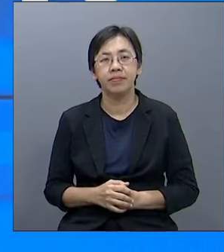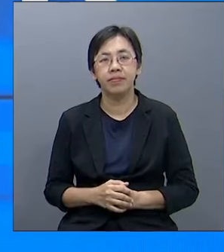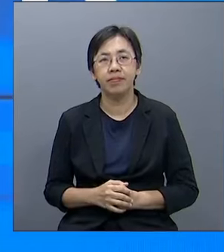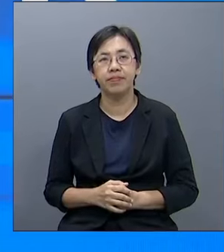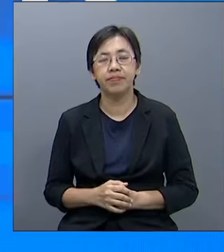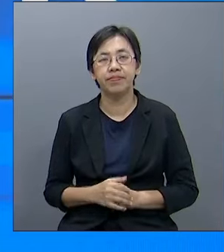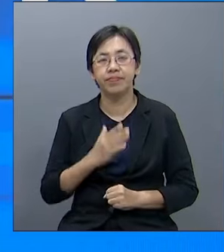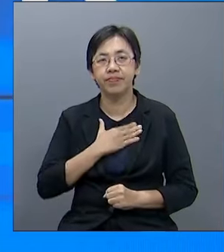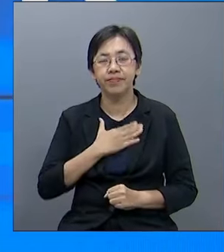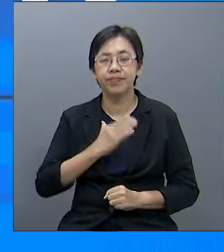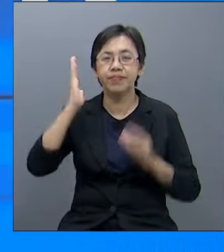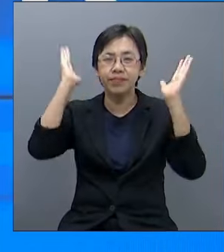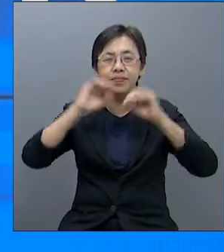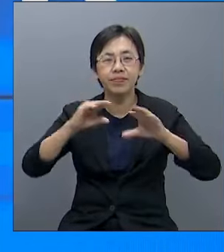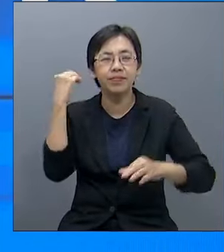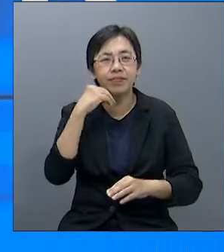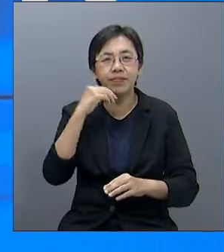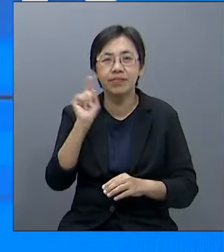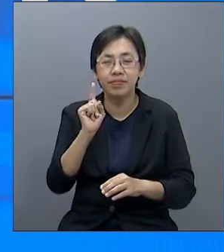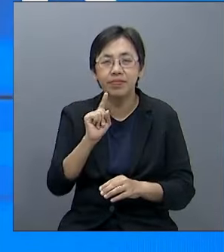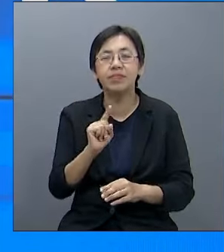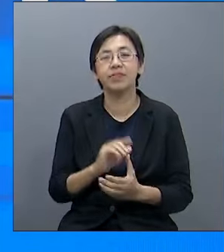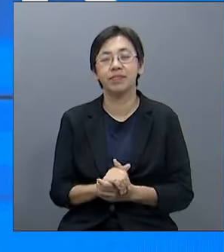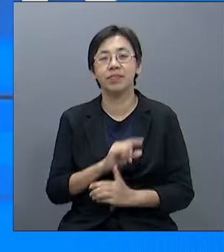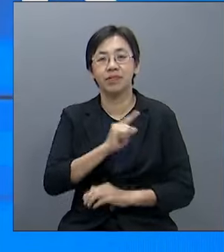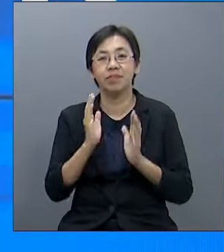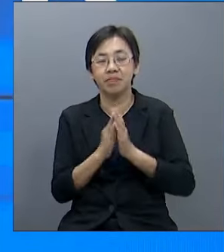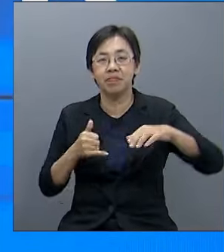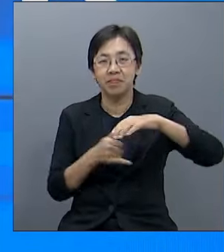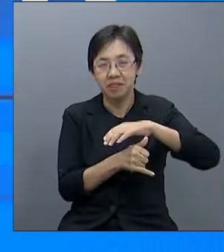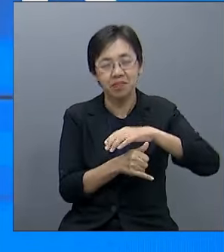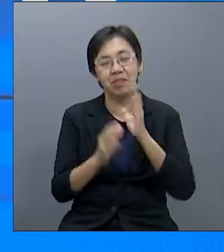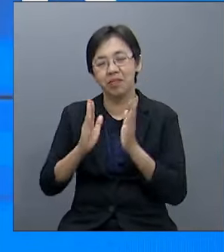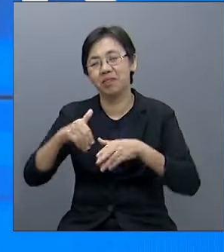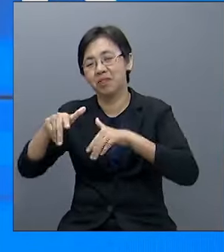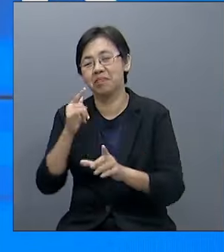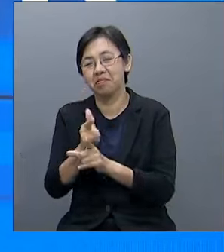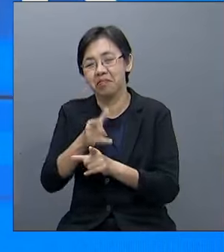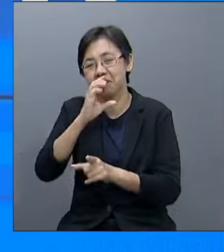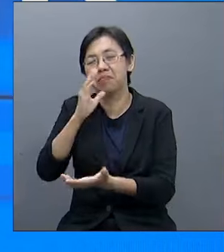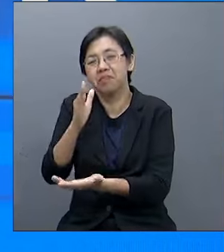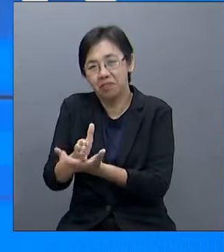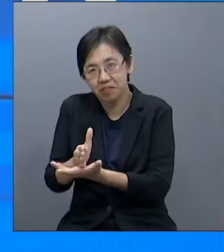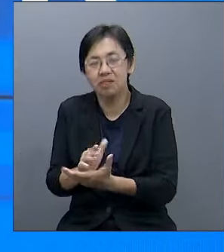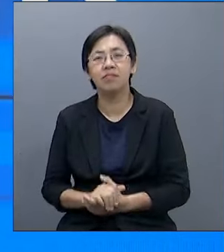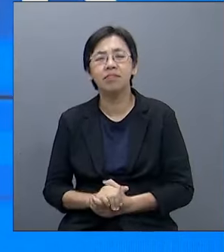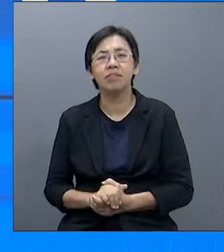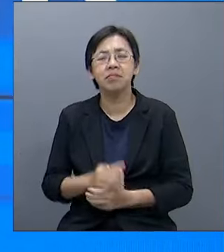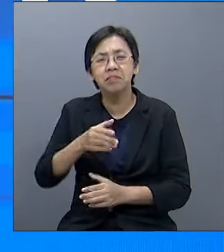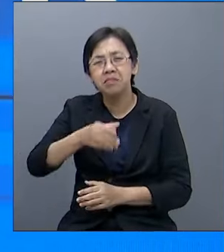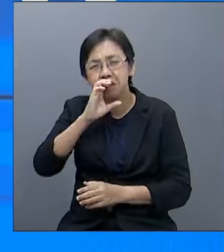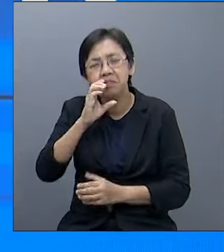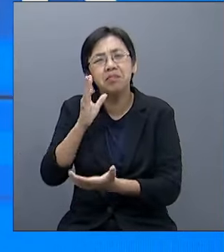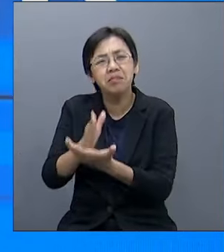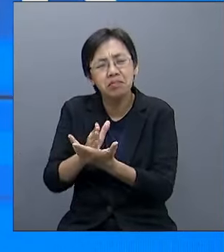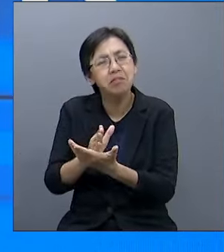ญที่เรามักจะได้ยินนั่นก็คือคำว่างดเหล้าเข้าพรรษาค่ะโดยหลักใหญ่ใจความของงดเหล้าเข้าพรรษานั้นโดยแรกเริ่มเดิม